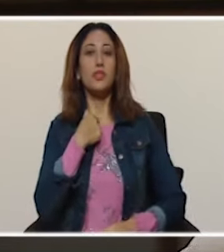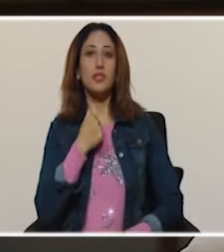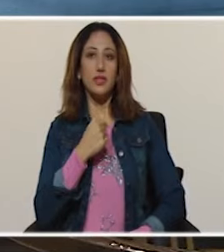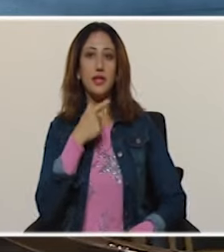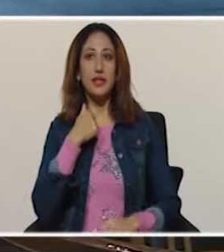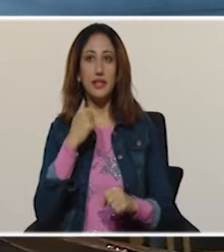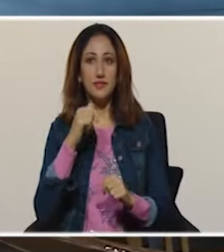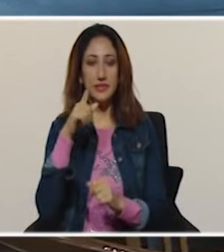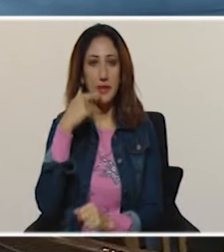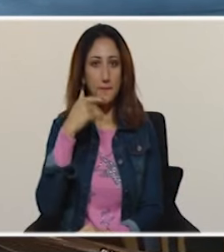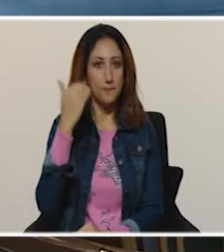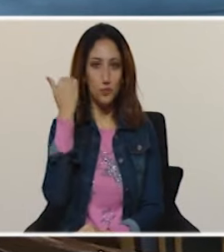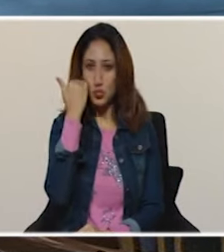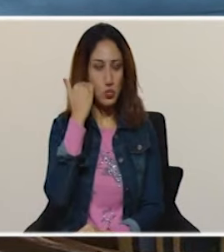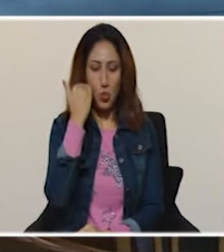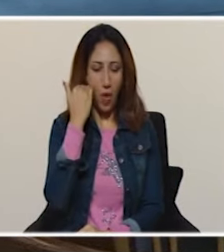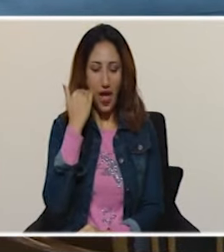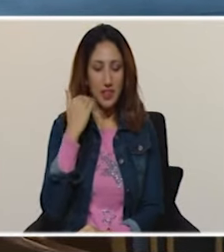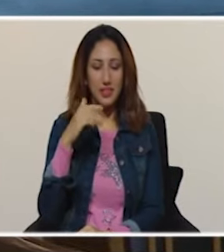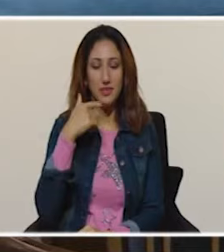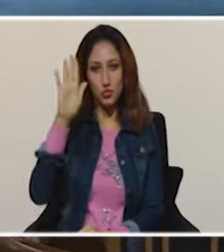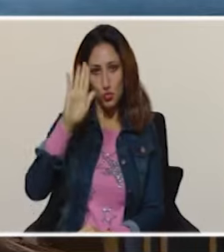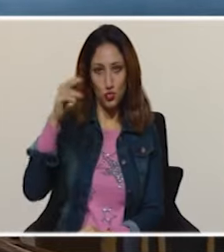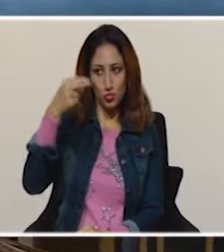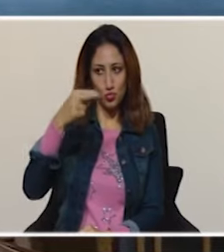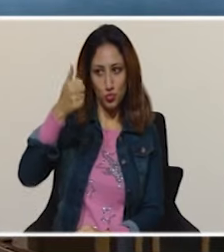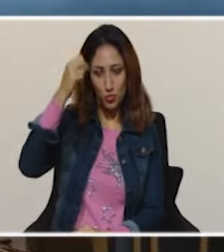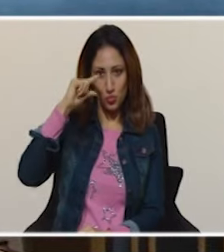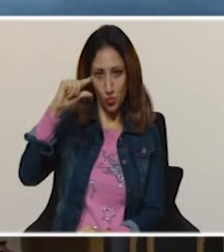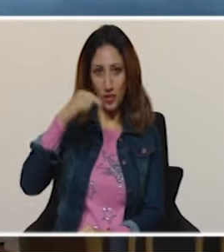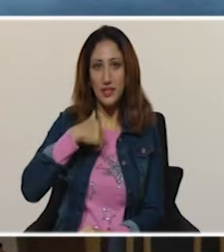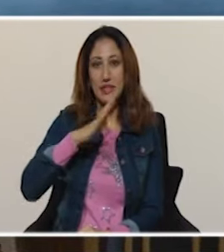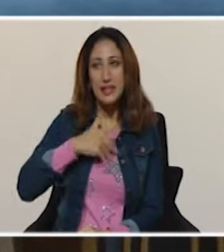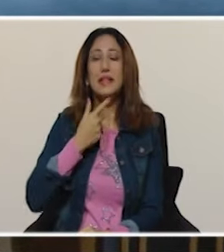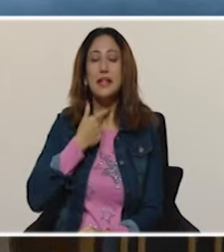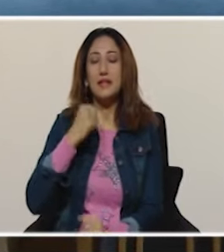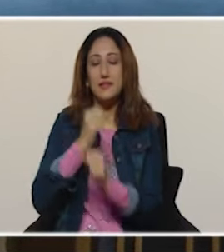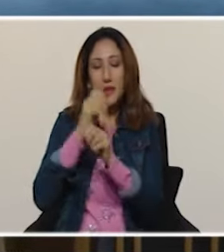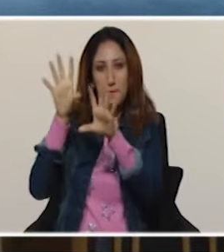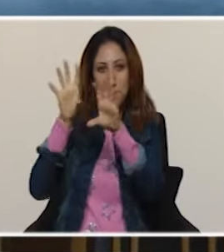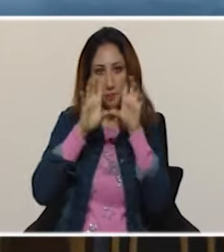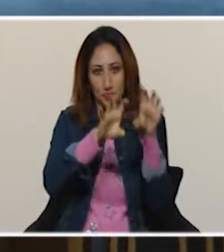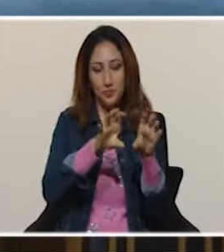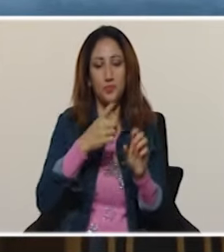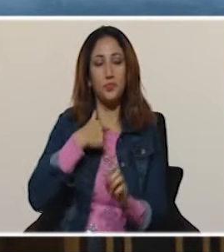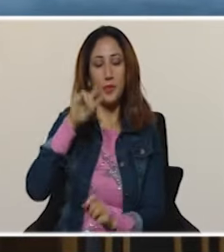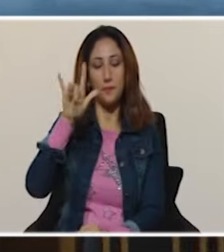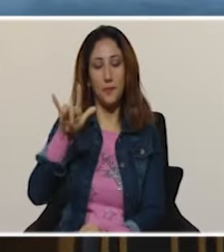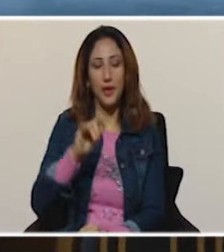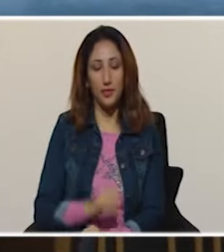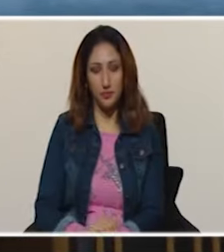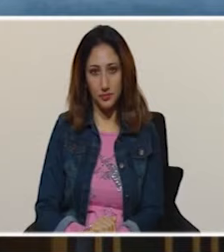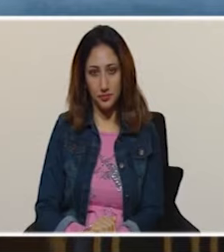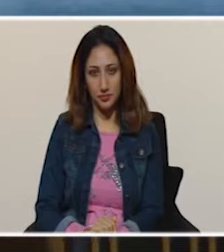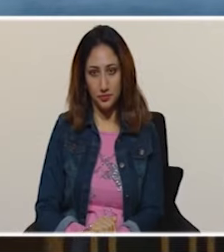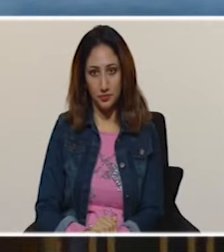بطريقتك. خلي بالك من زوز، وعمري ما هعرف اعملها زي السندريلا سعاد حسني، ولكن فيلم يعني مع تحيات الاستاذ العزيز